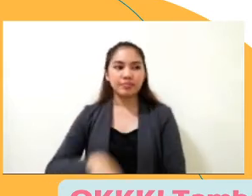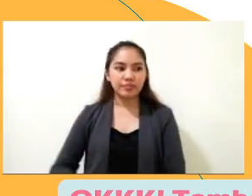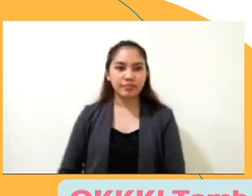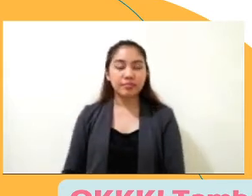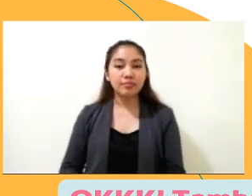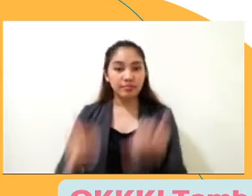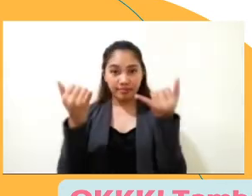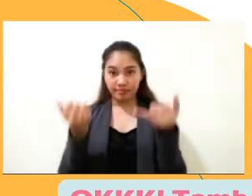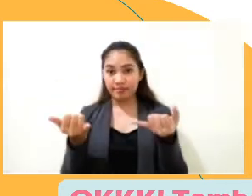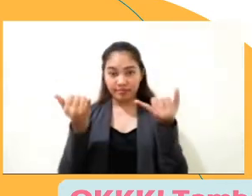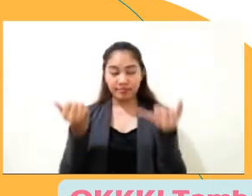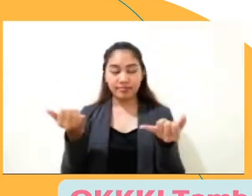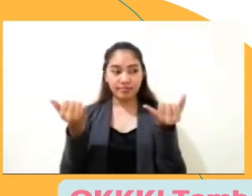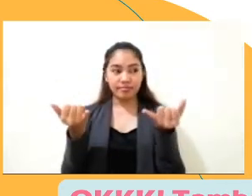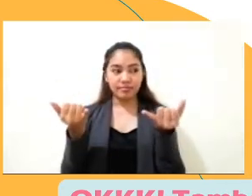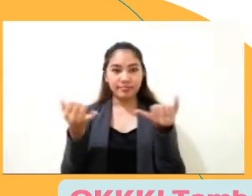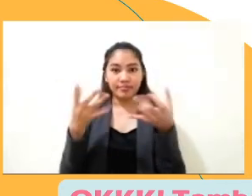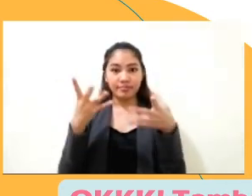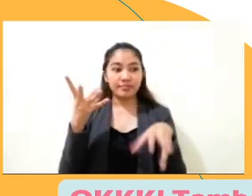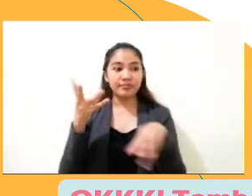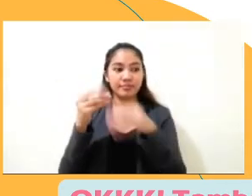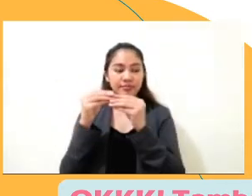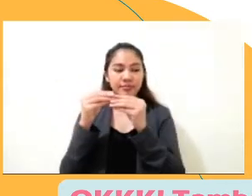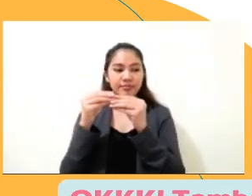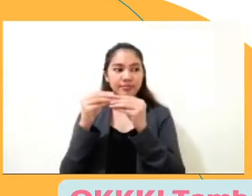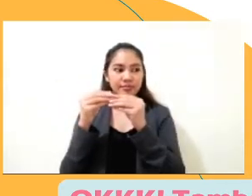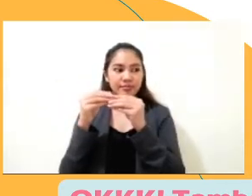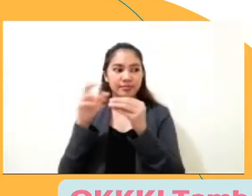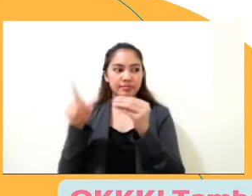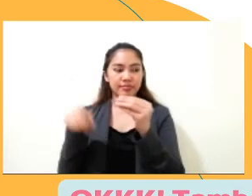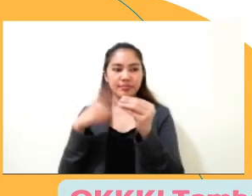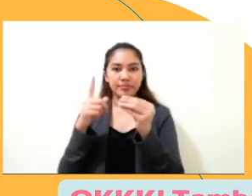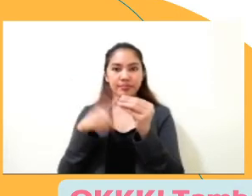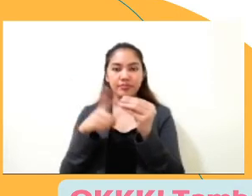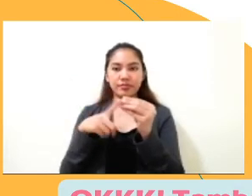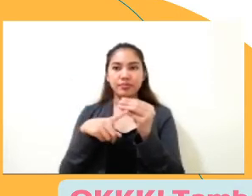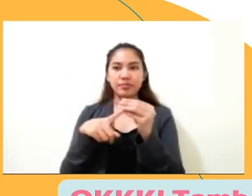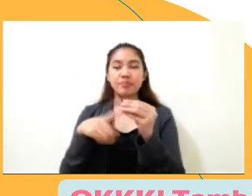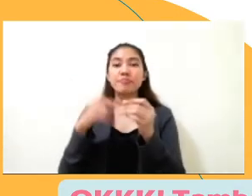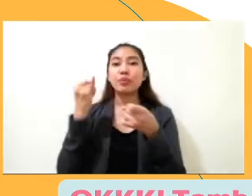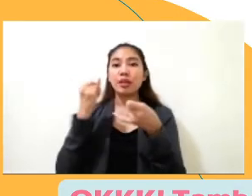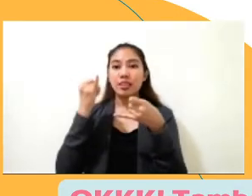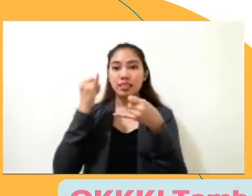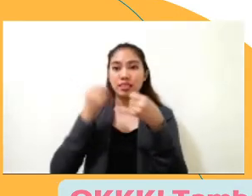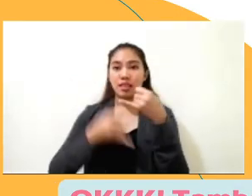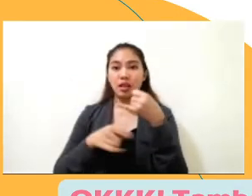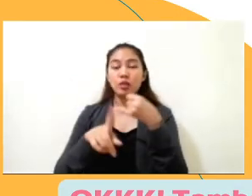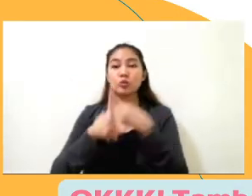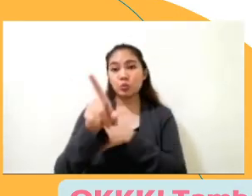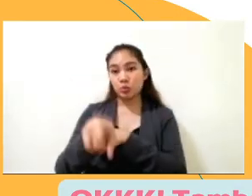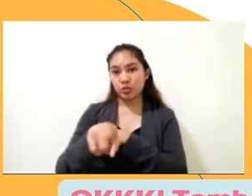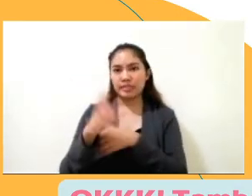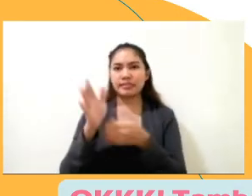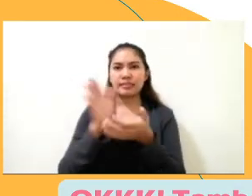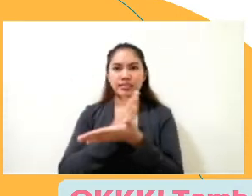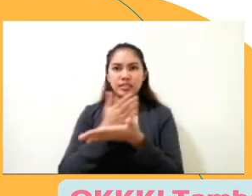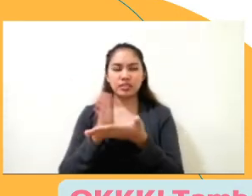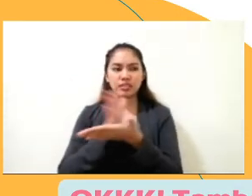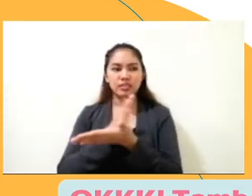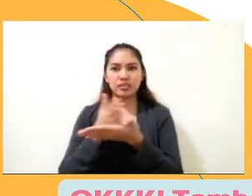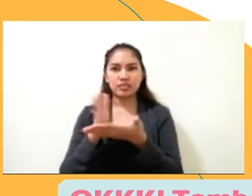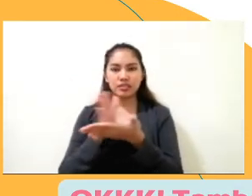po, itagdag po natin ang huling tanong. Siguro, we share in this,